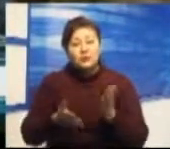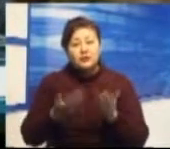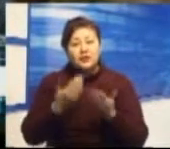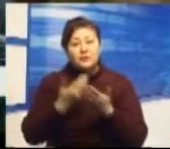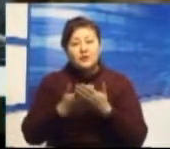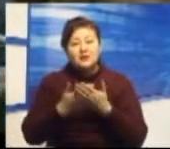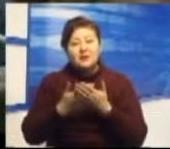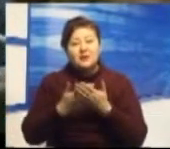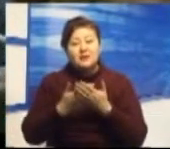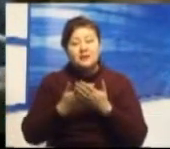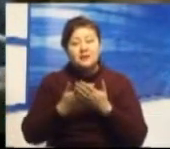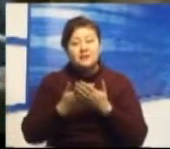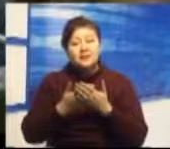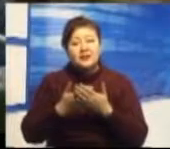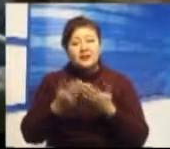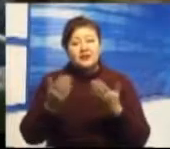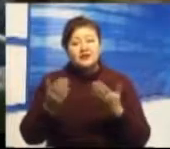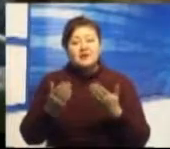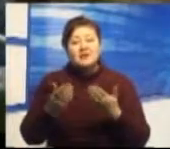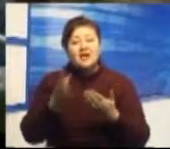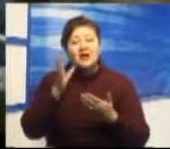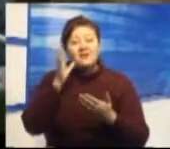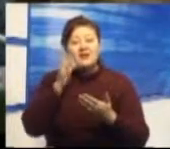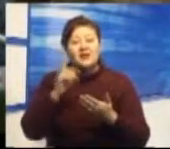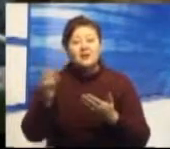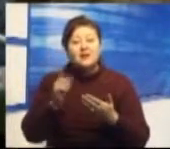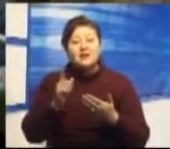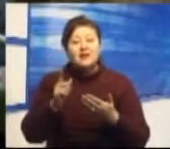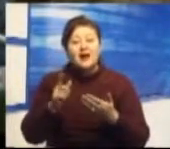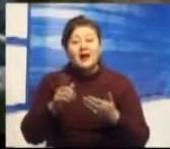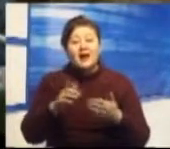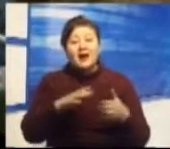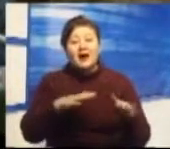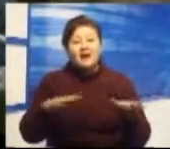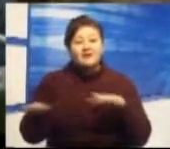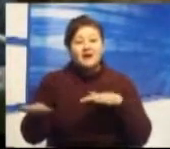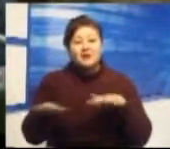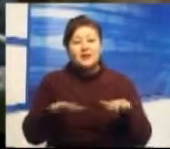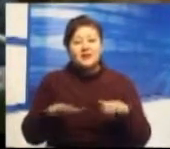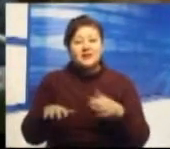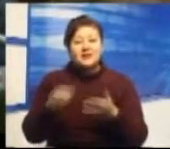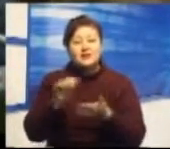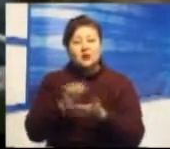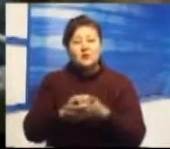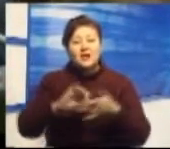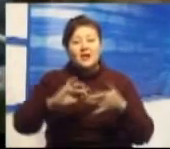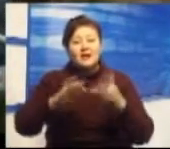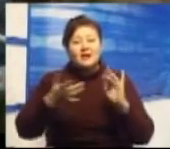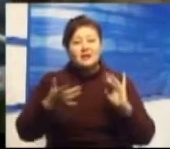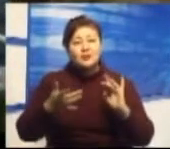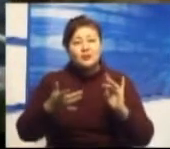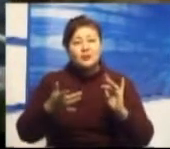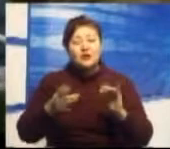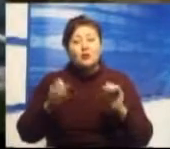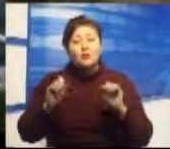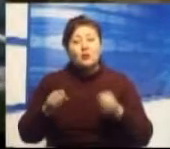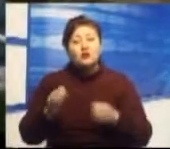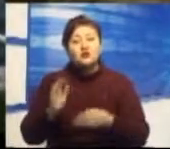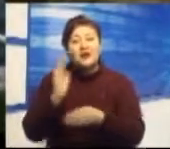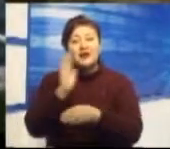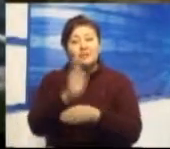органға жіберілетін мерзімді баспасөз басылымының міндетті данасын электрондық нысанда жіберуге